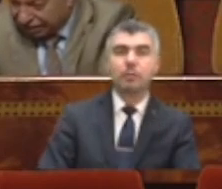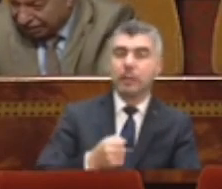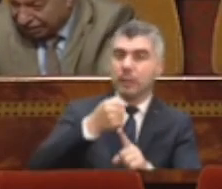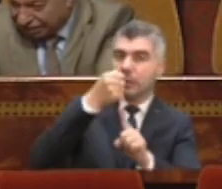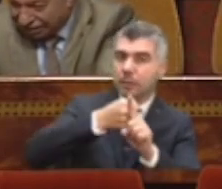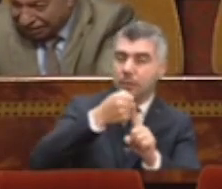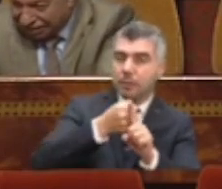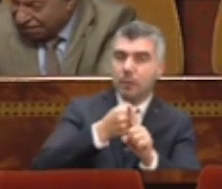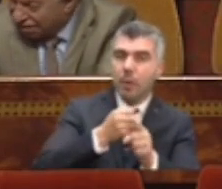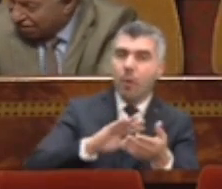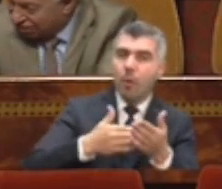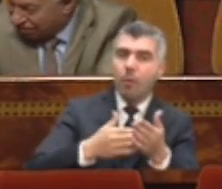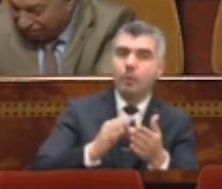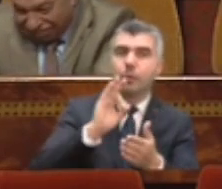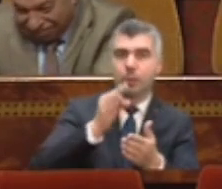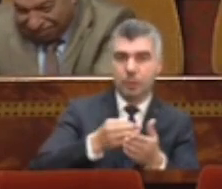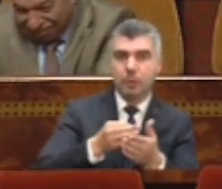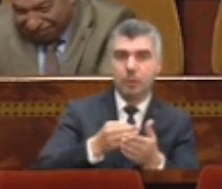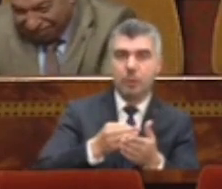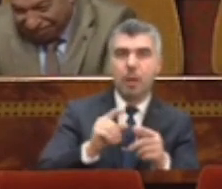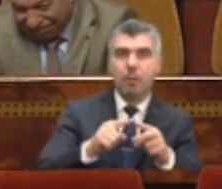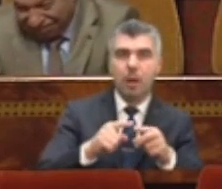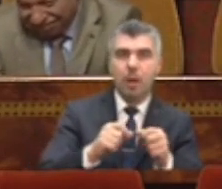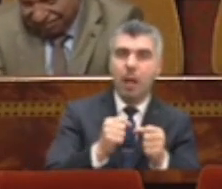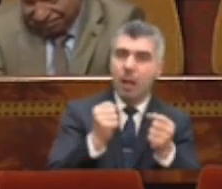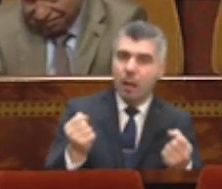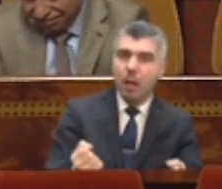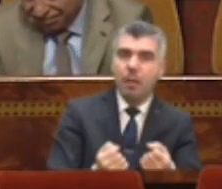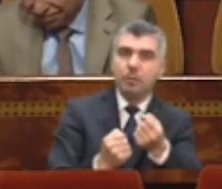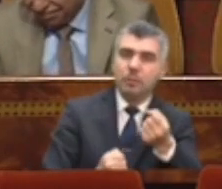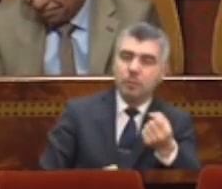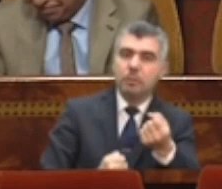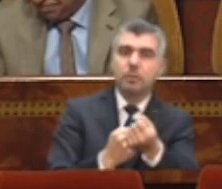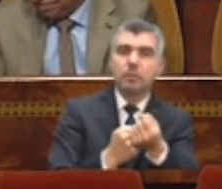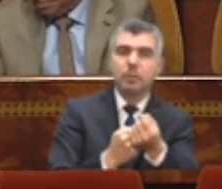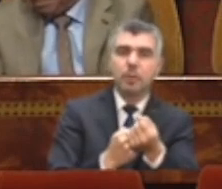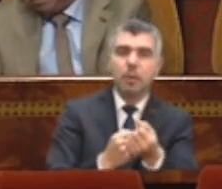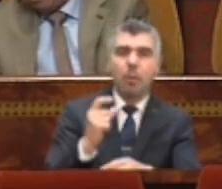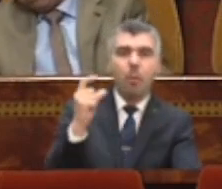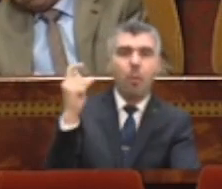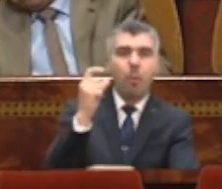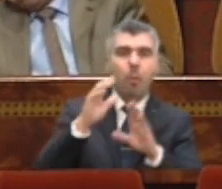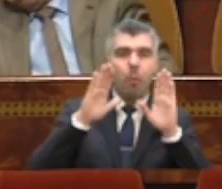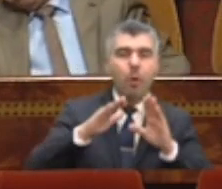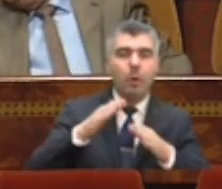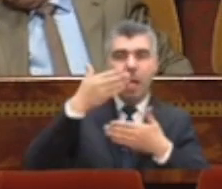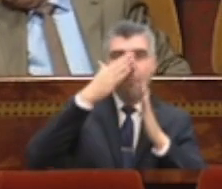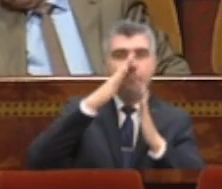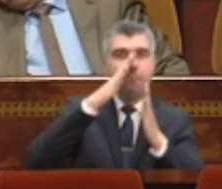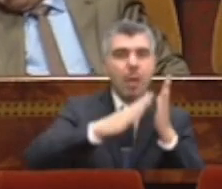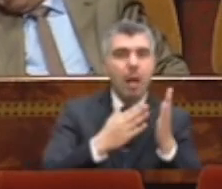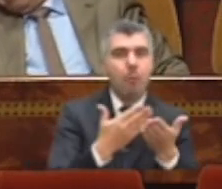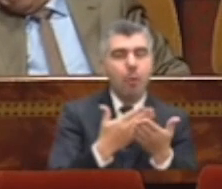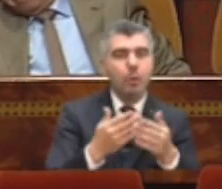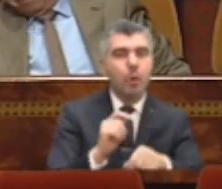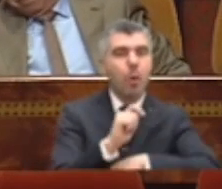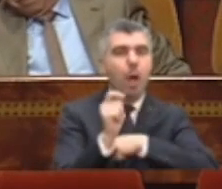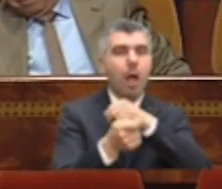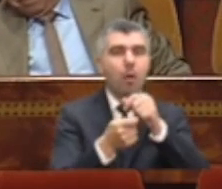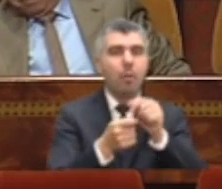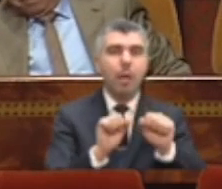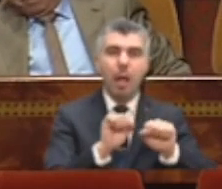التي تقومون بها في سبيل النهوض بأوضاع المساجد في بلادنا وبالعالم القروي